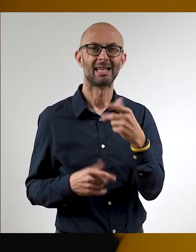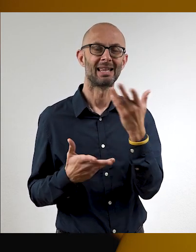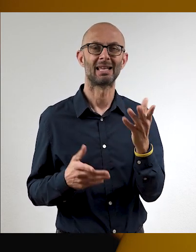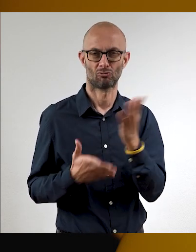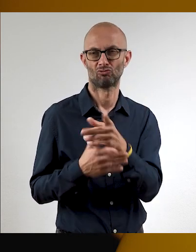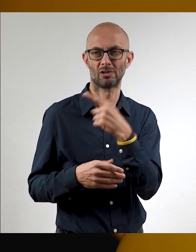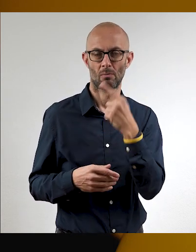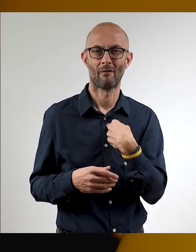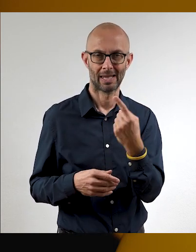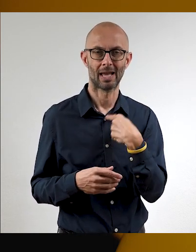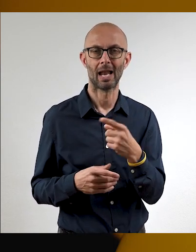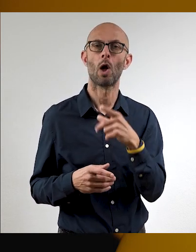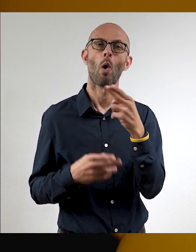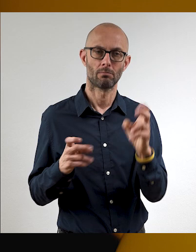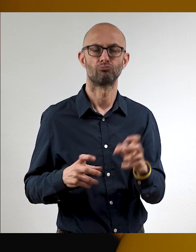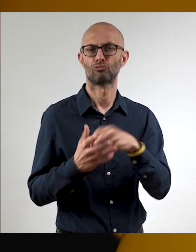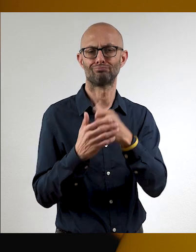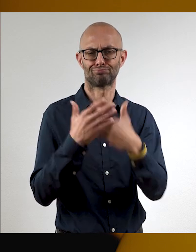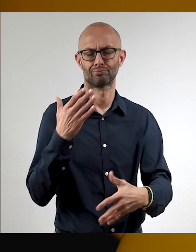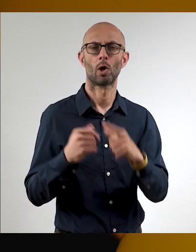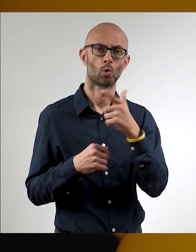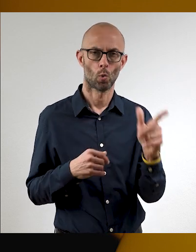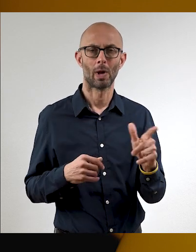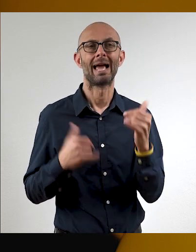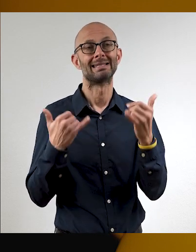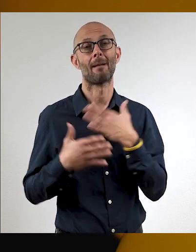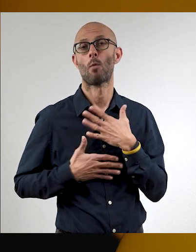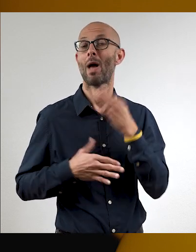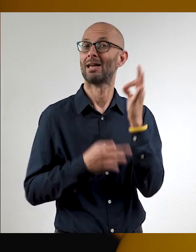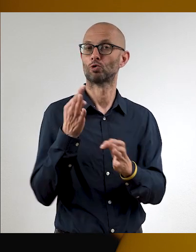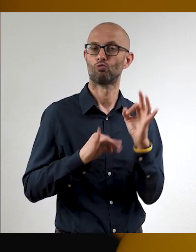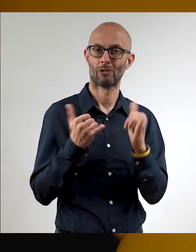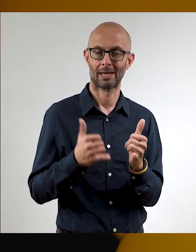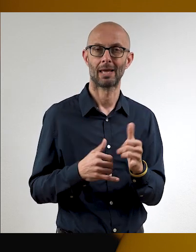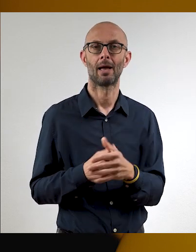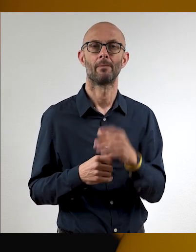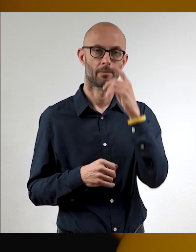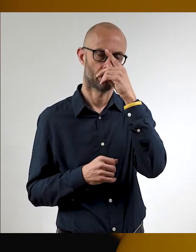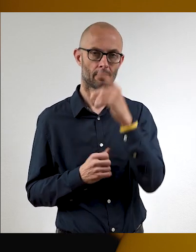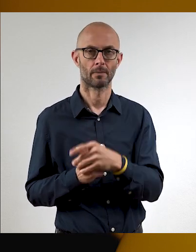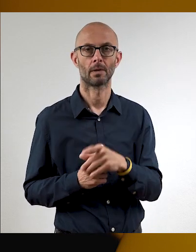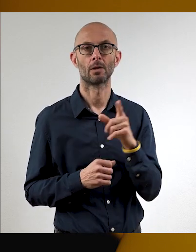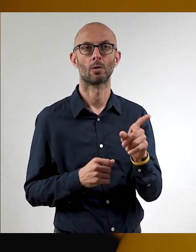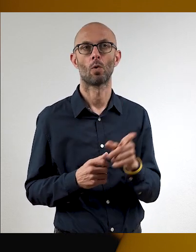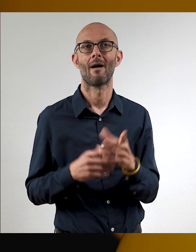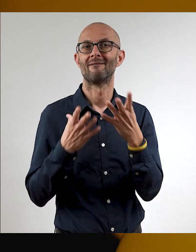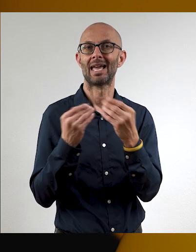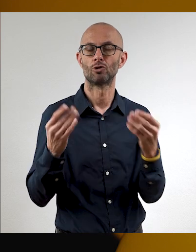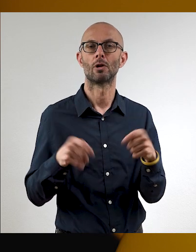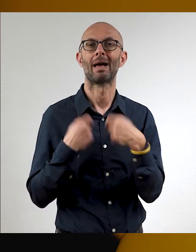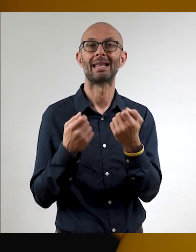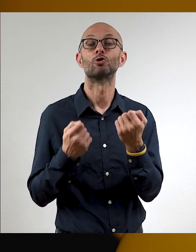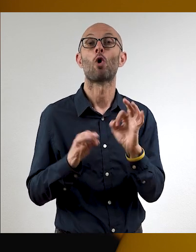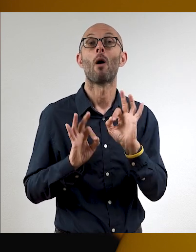že omenila, obstaja še vrsta drugih. Zdaj, moja izkušnja je ta, da so večinoma